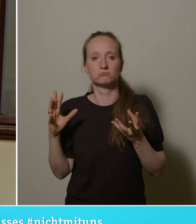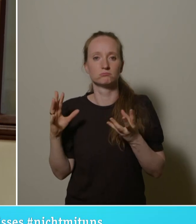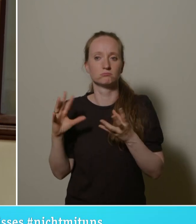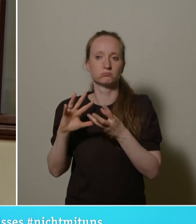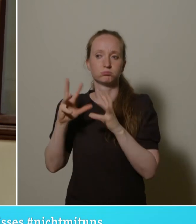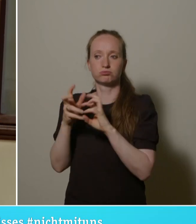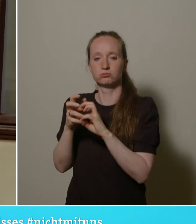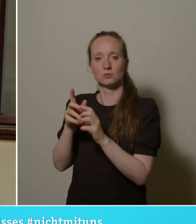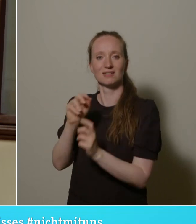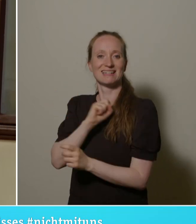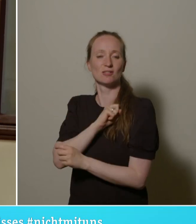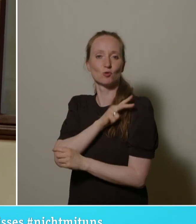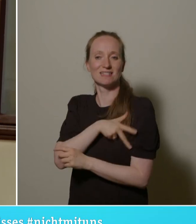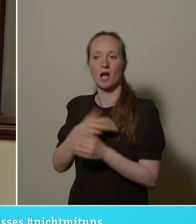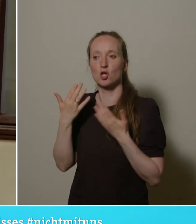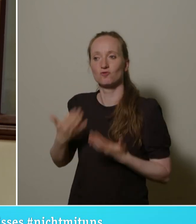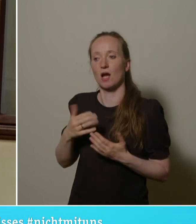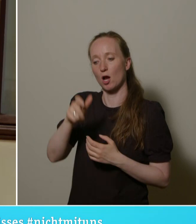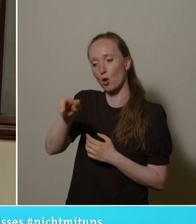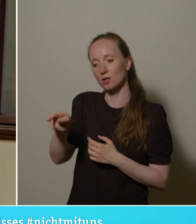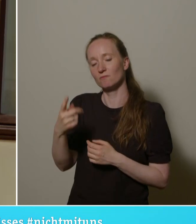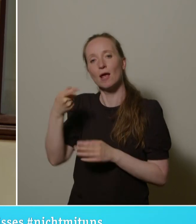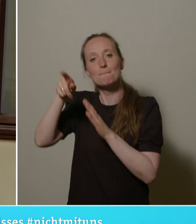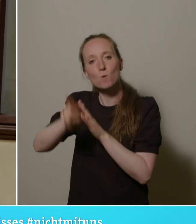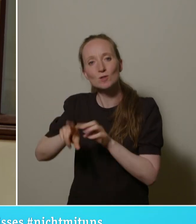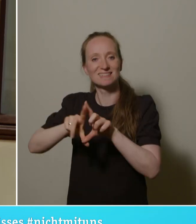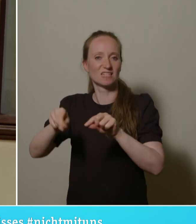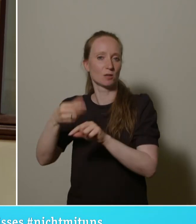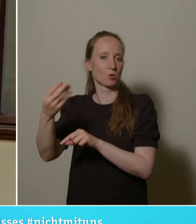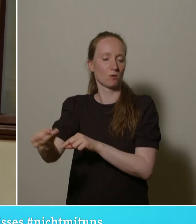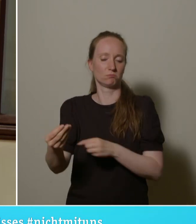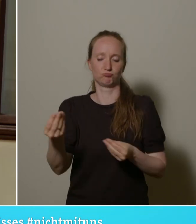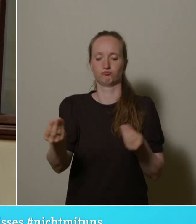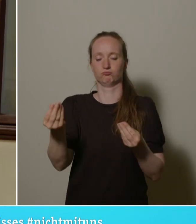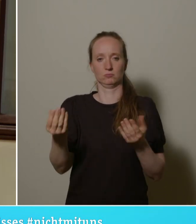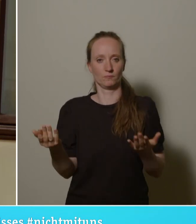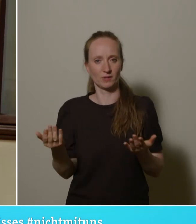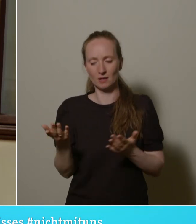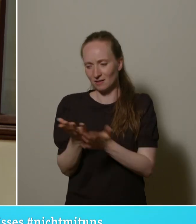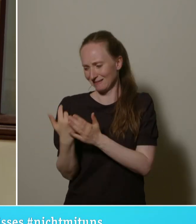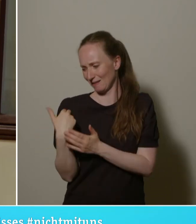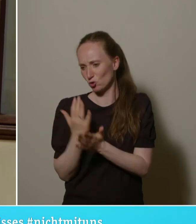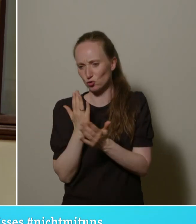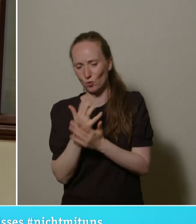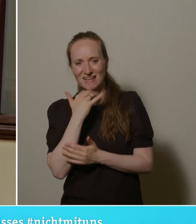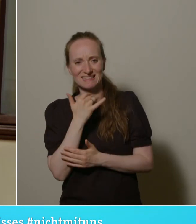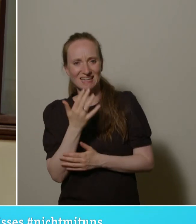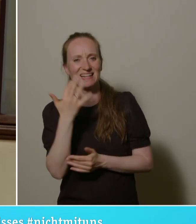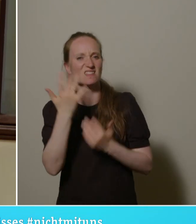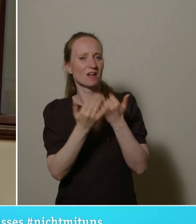sozial Schwache bekommen ein Monatsticket. Und der Bürgermeister hat es eben auch dargelegt, wie die Zahlen teilweise sind. Und diese